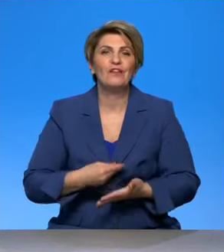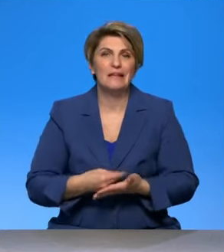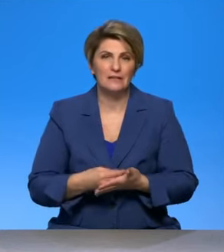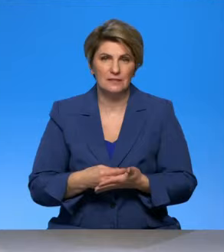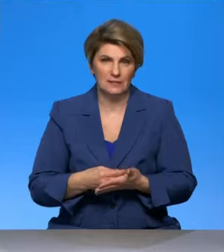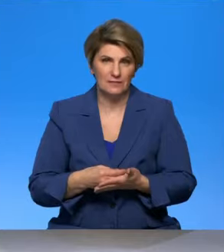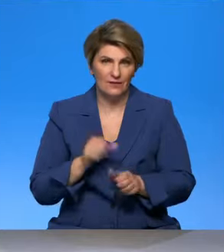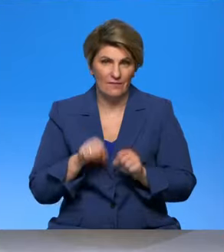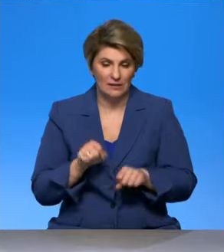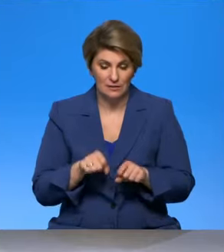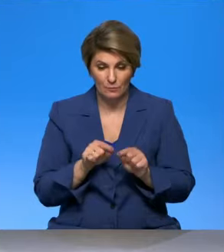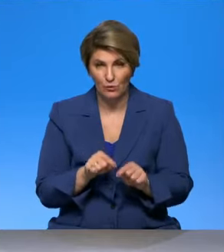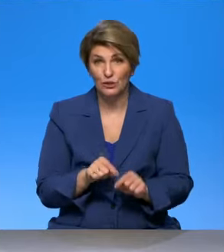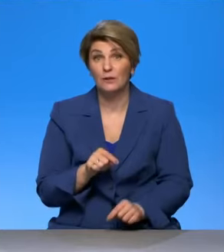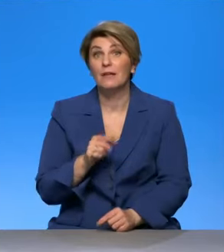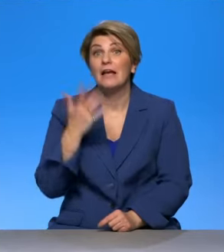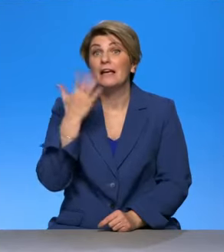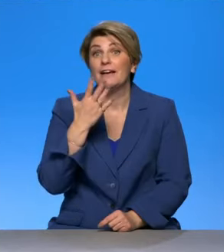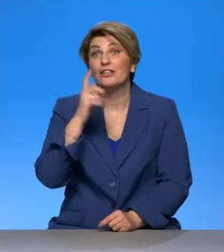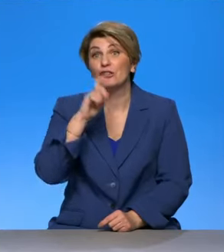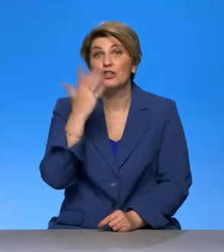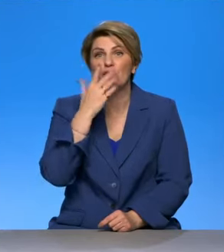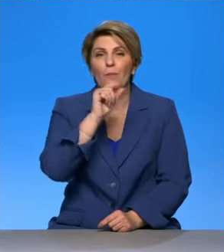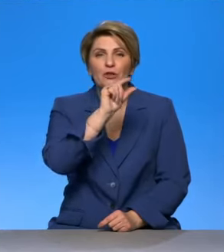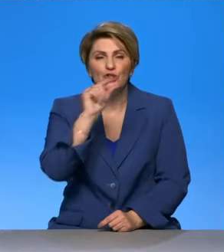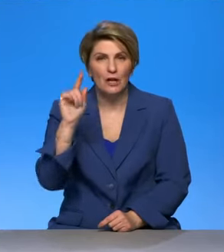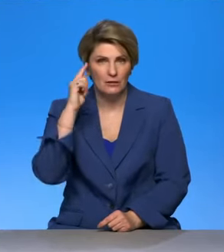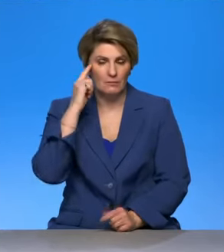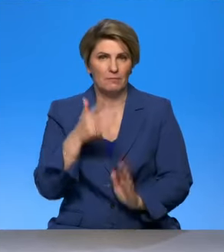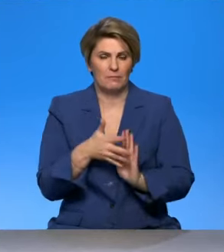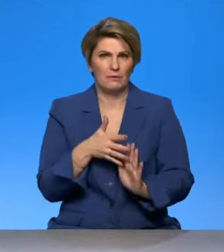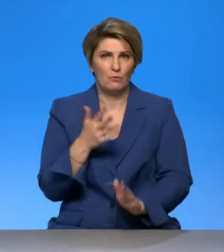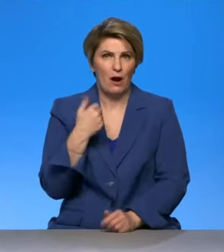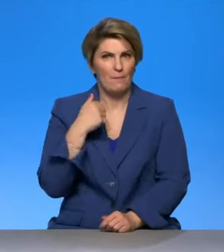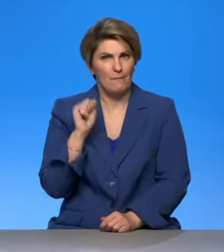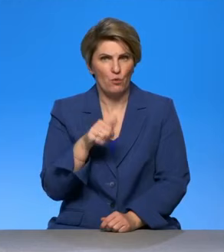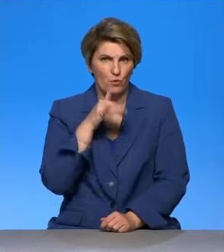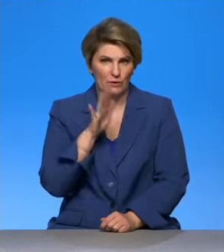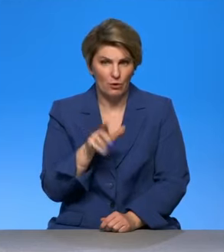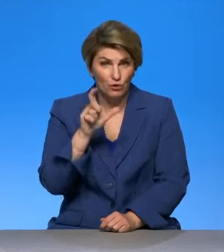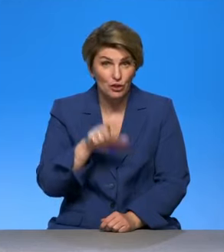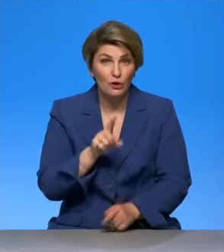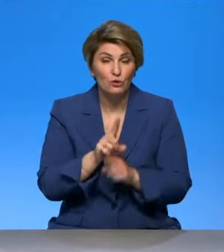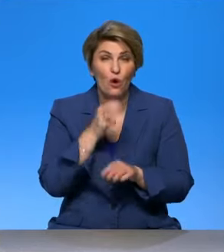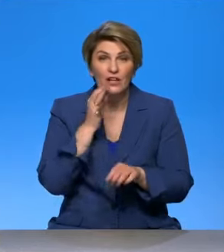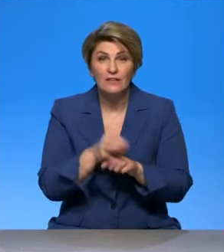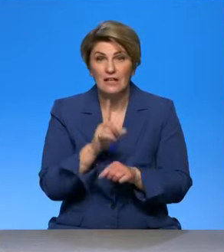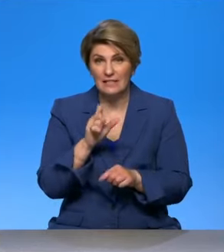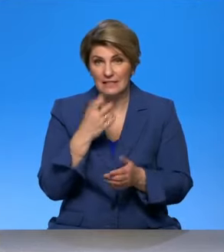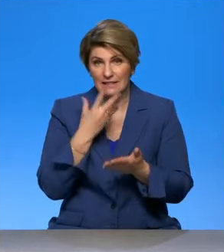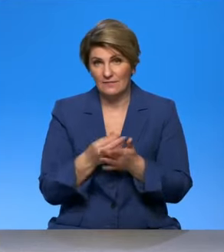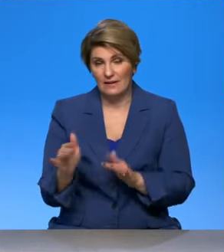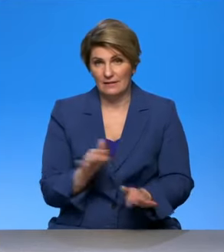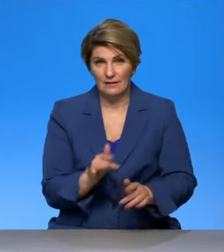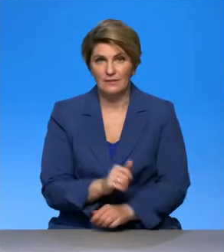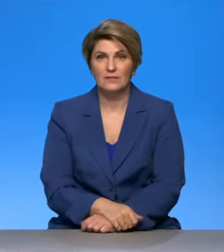человек эту фразу прочитает правильно и что-то сделает. Все равно мы упираемся в то, что человек отвечает сам за свои действия. Ну, согласитесь, что,